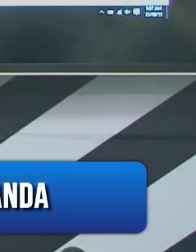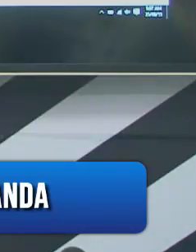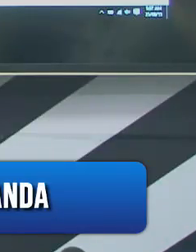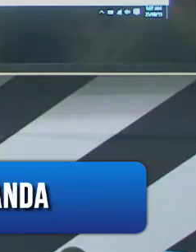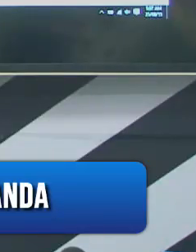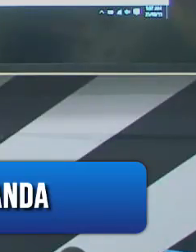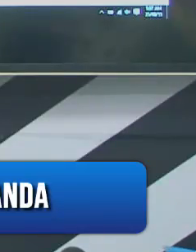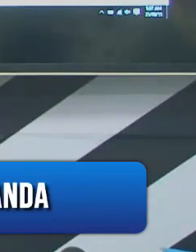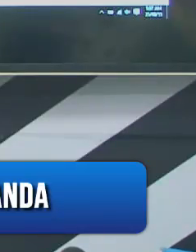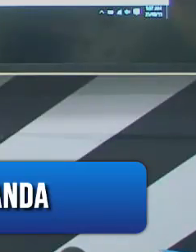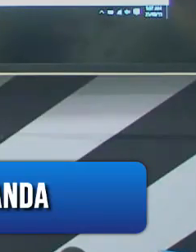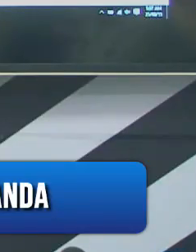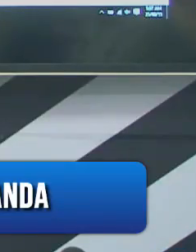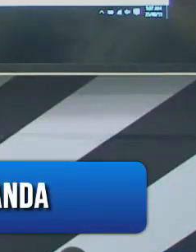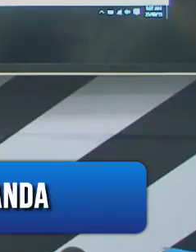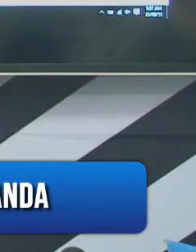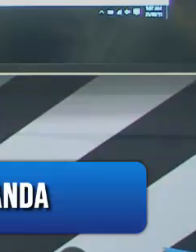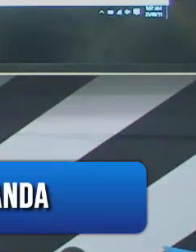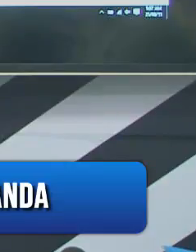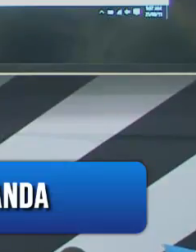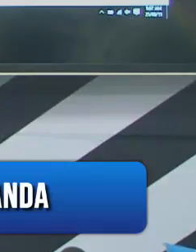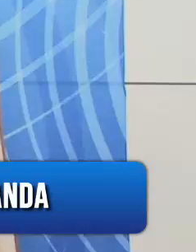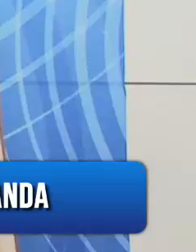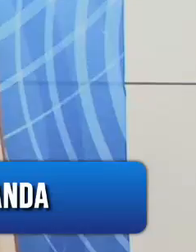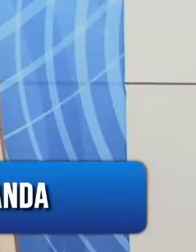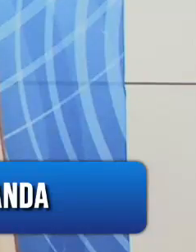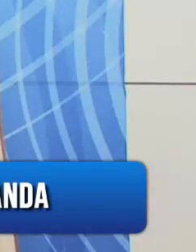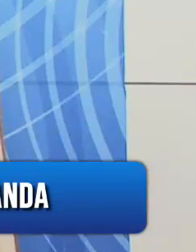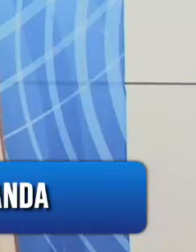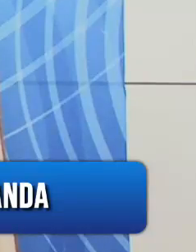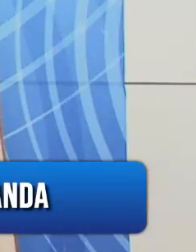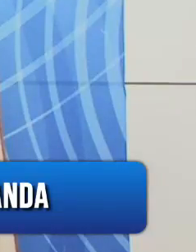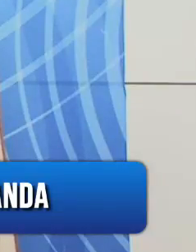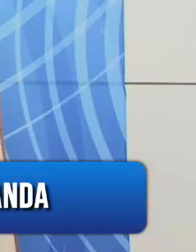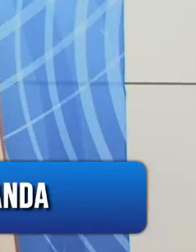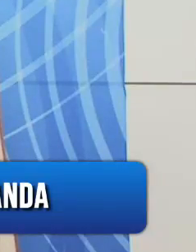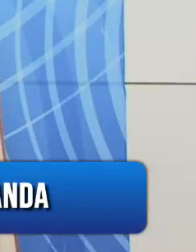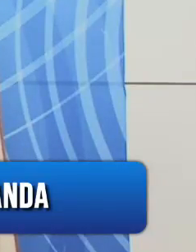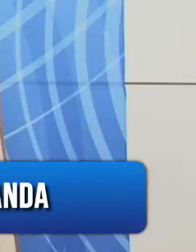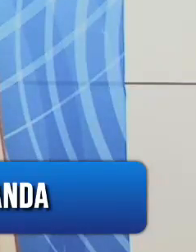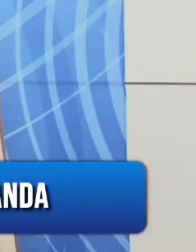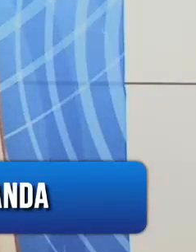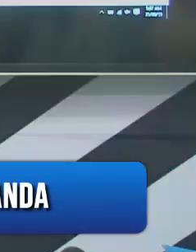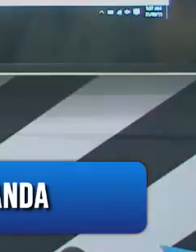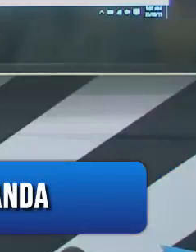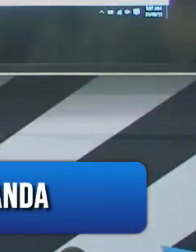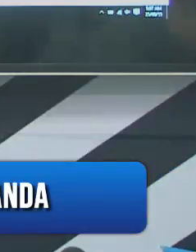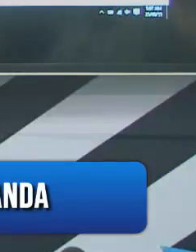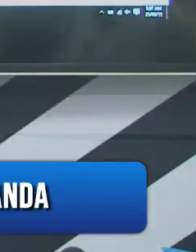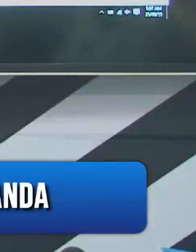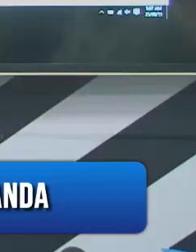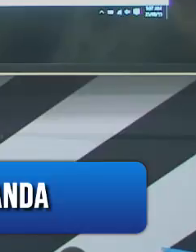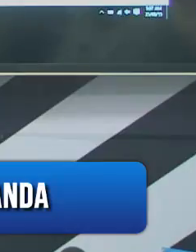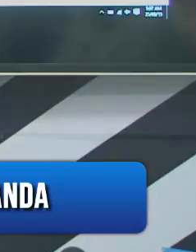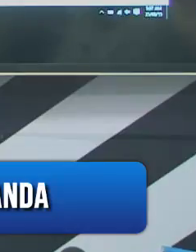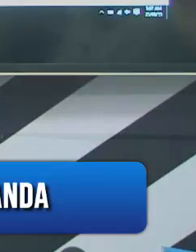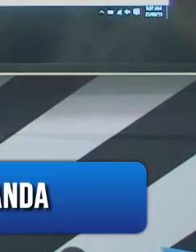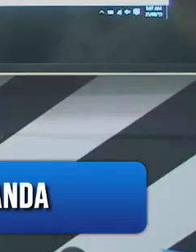ntibanyendera Elisa murakaza neza namwe kuri BTN hanyuma kutwihuse kubera iki ano masirimbi